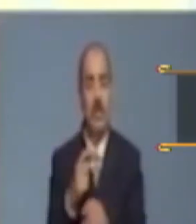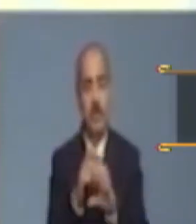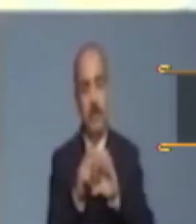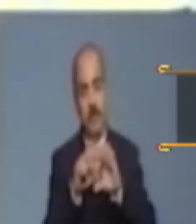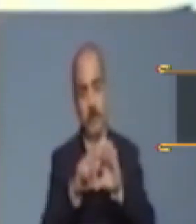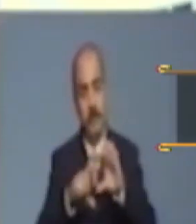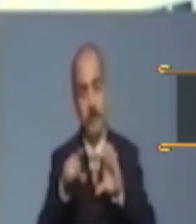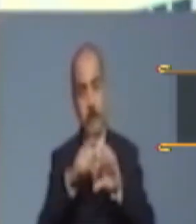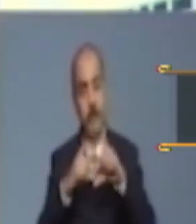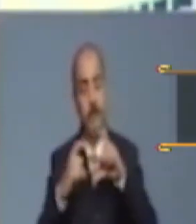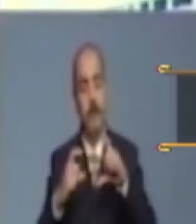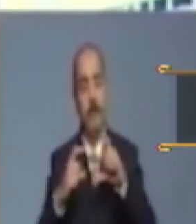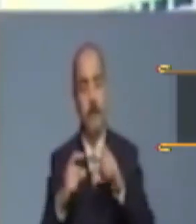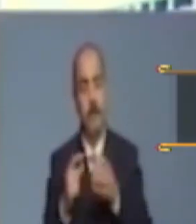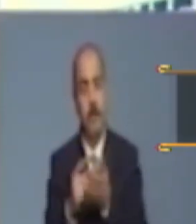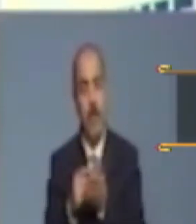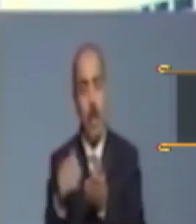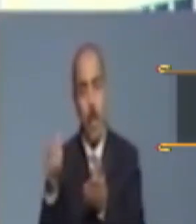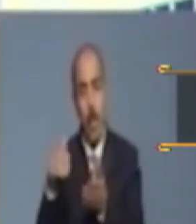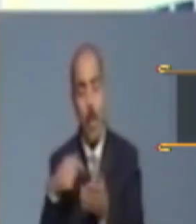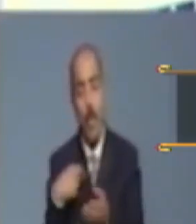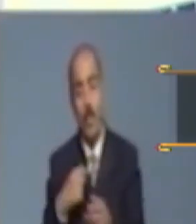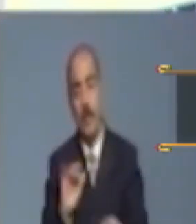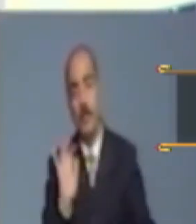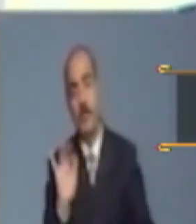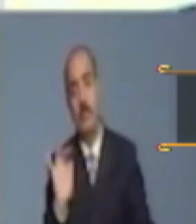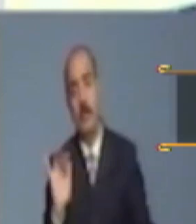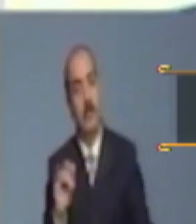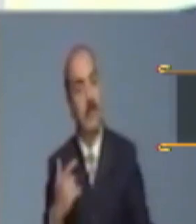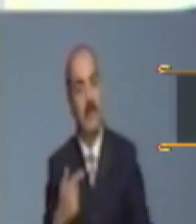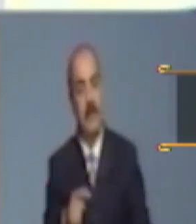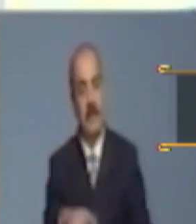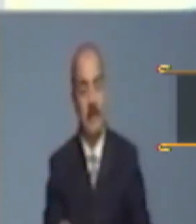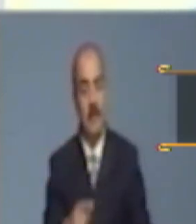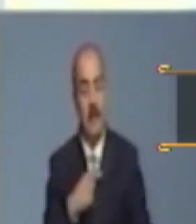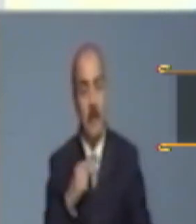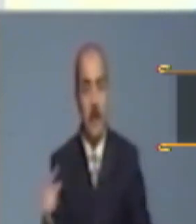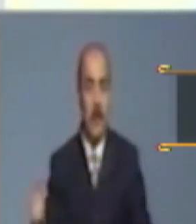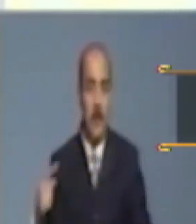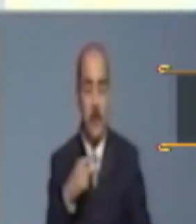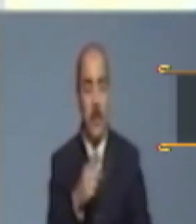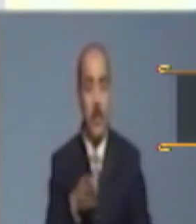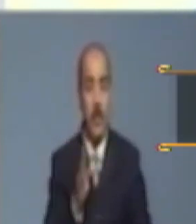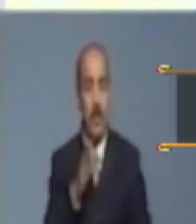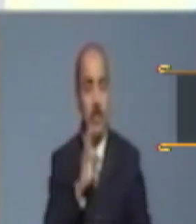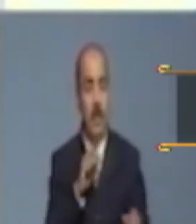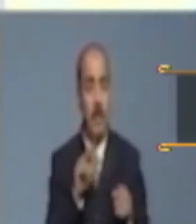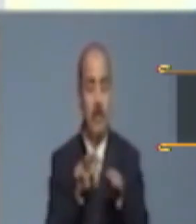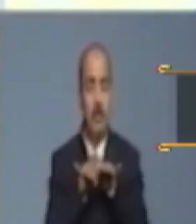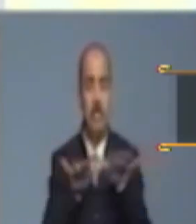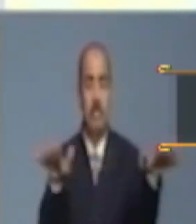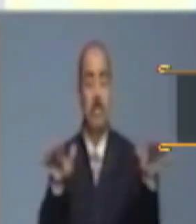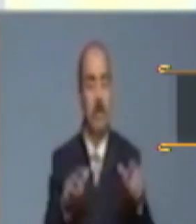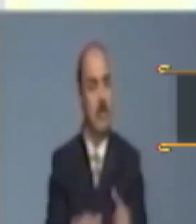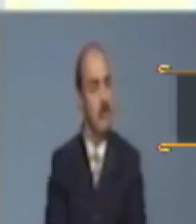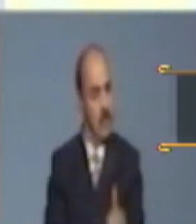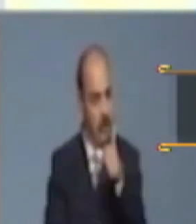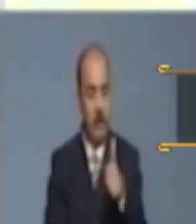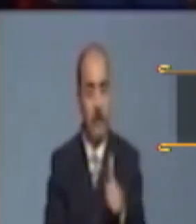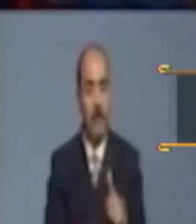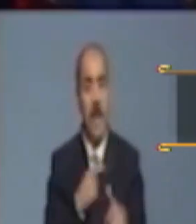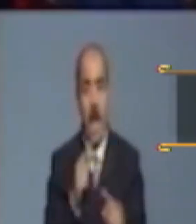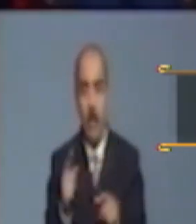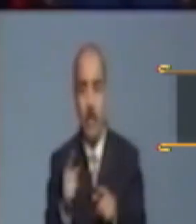التحكم داخليا من الكابينة كهربائيا يا فندم. نظام الرماية أحادي أو بنظام الرشقات،